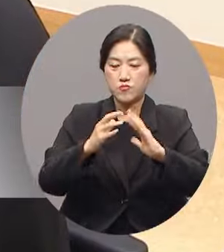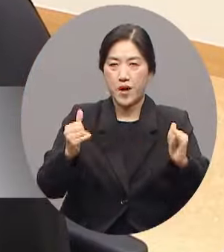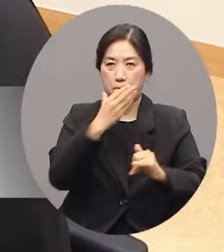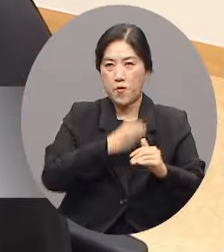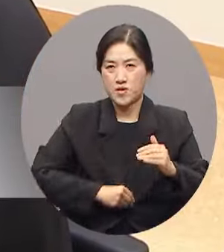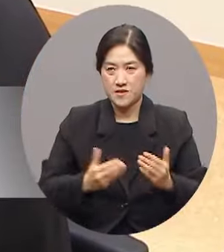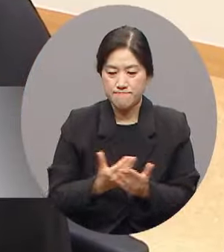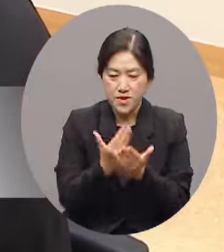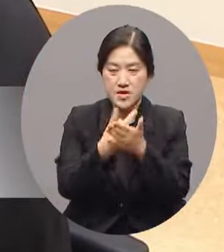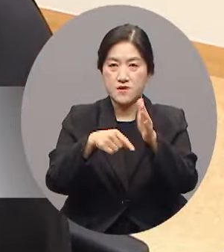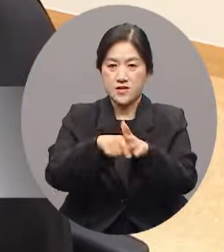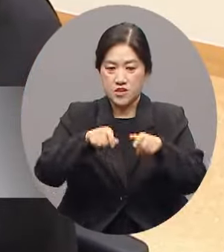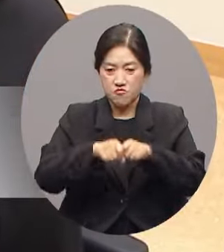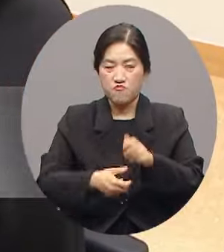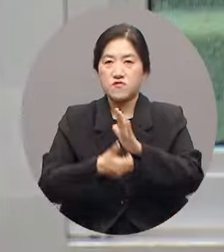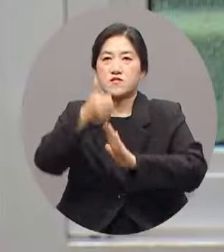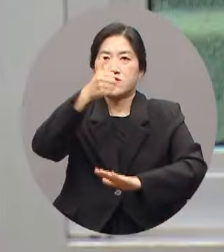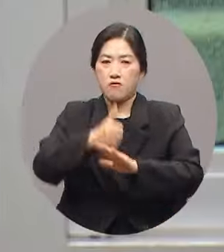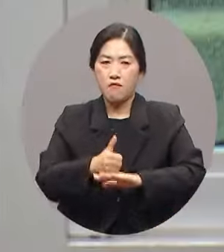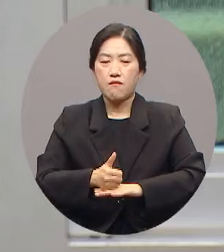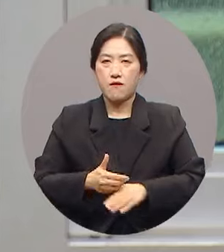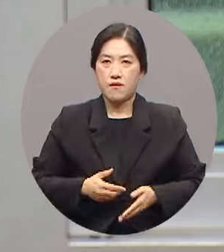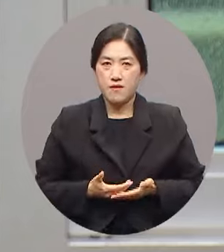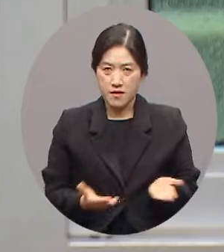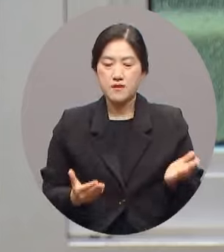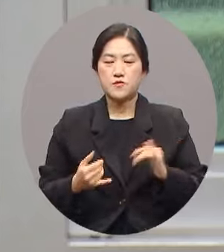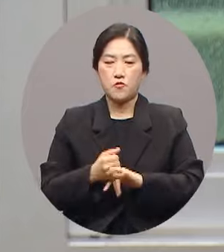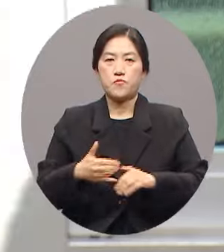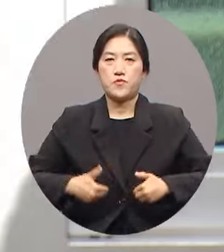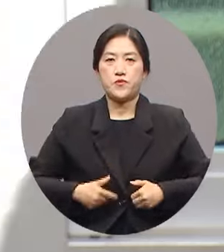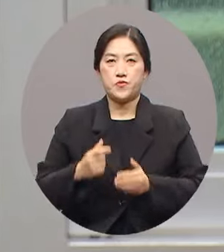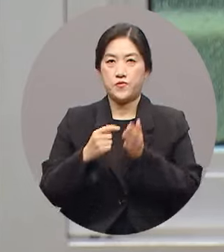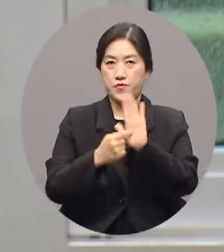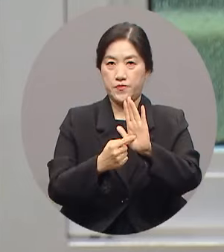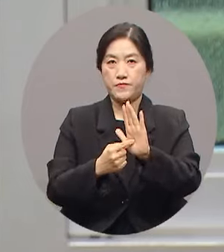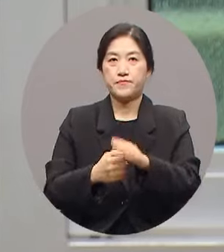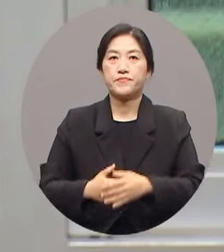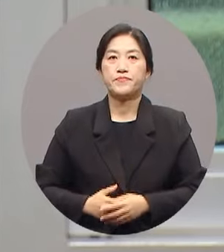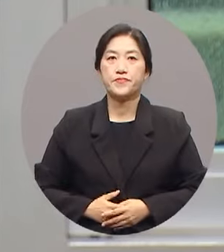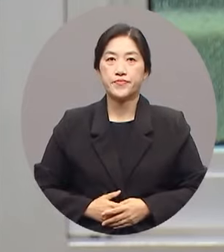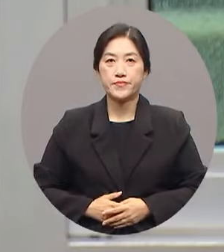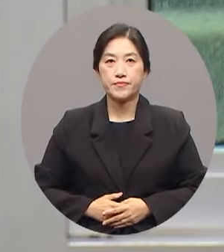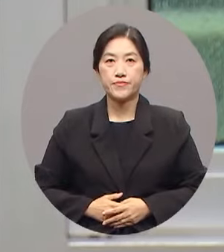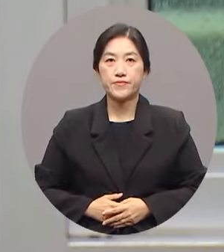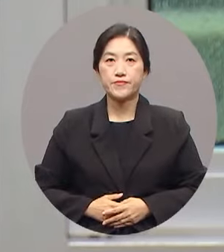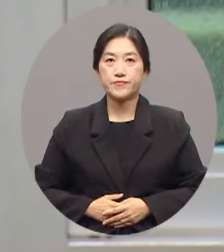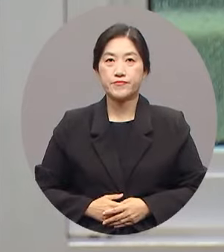증진을 위한 구체적 성과를 내는 것이라고 밝혔습니다. MBC 뉴스 신재용입니다.